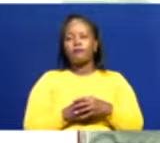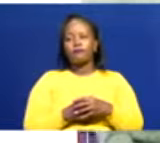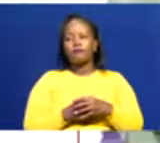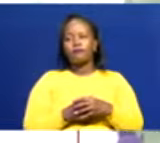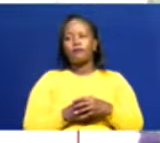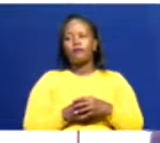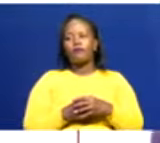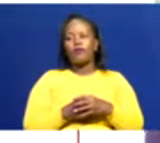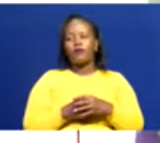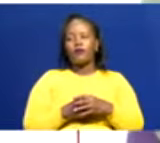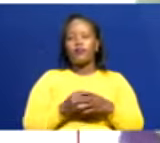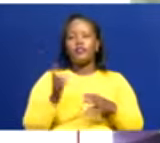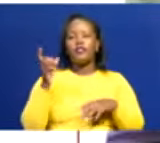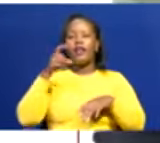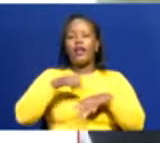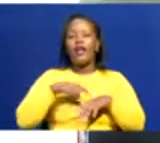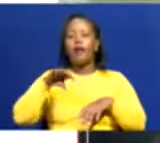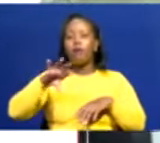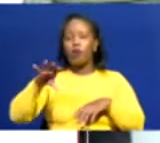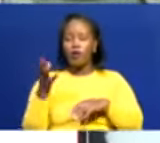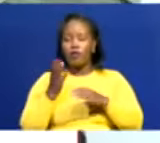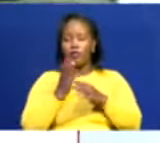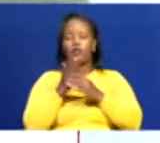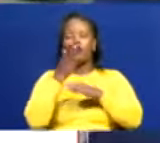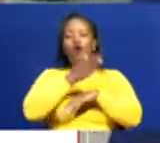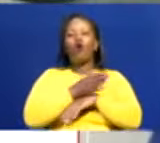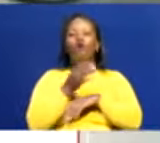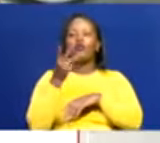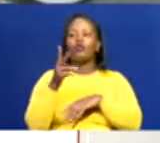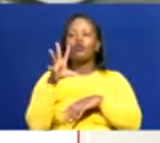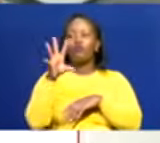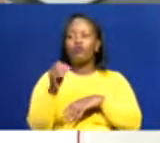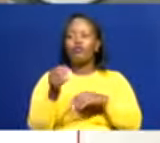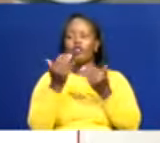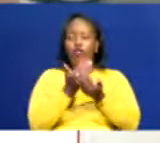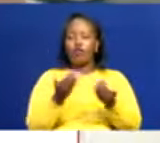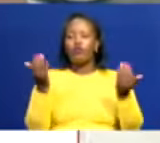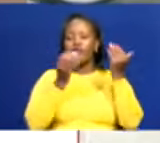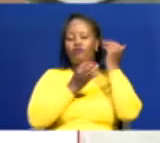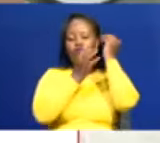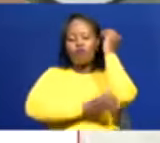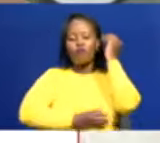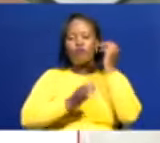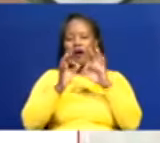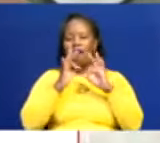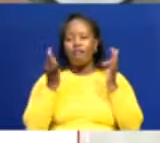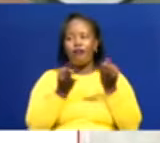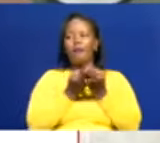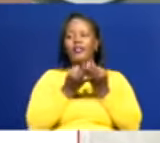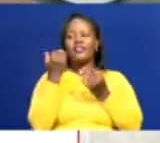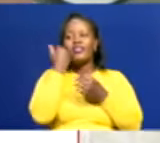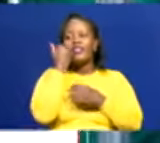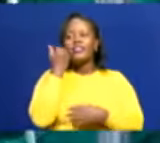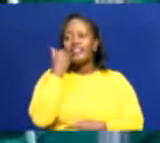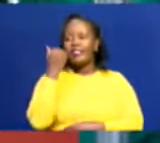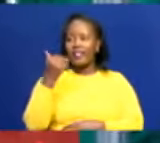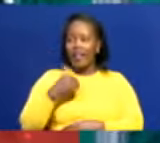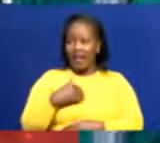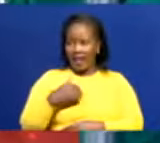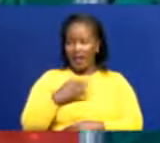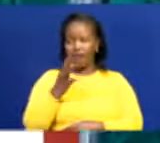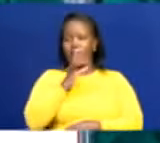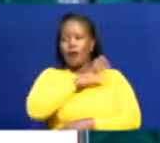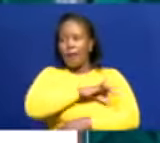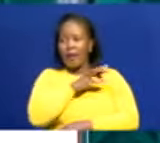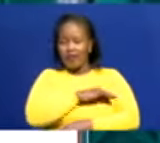Katika kaunti ya Embu, zaidi ya watoto 250 kutoka familia maskini wanaougua midomo na kakao walinufaika